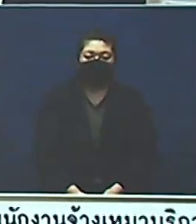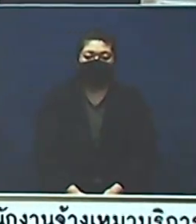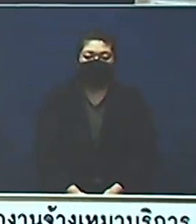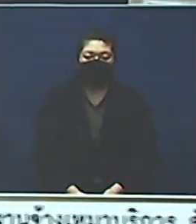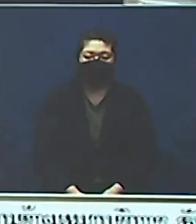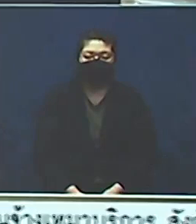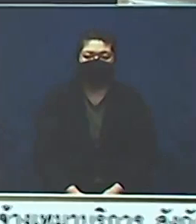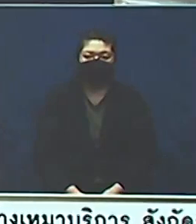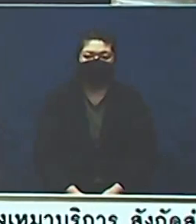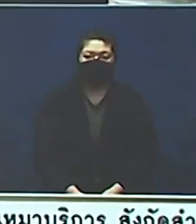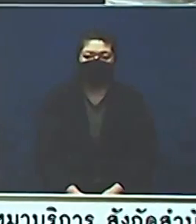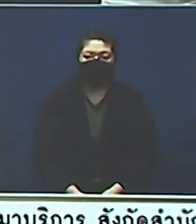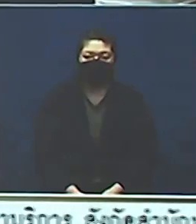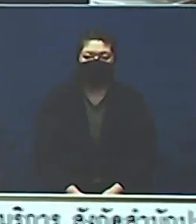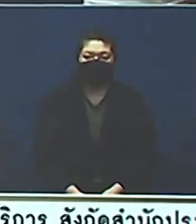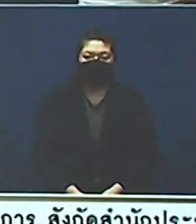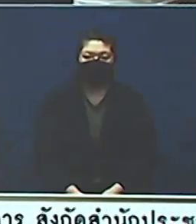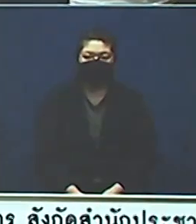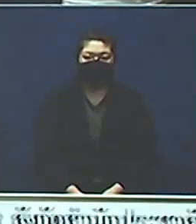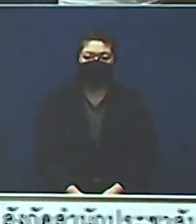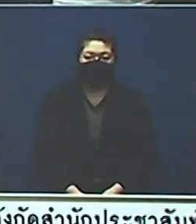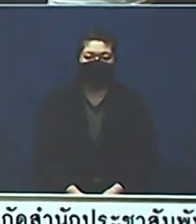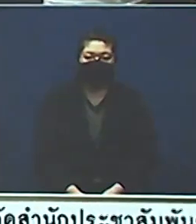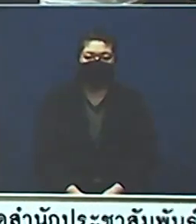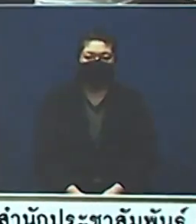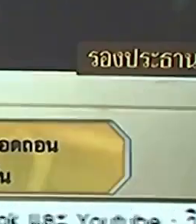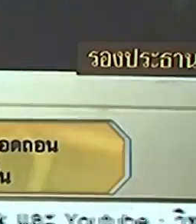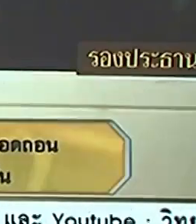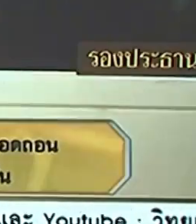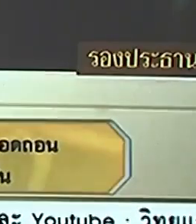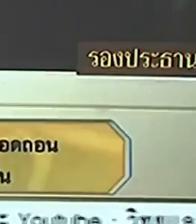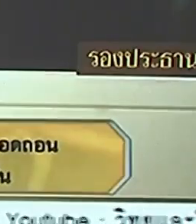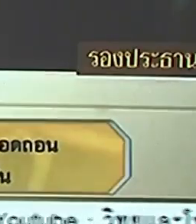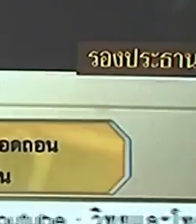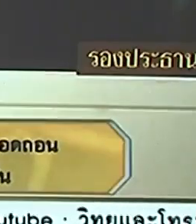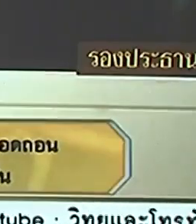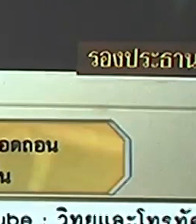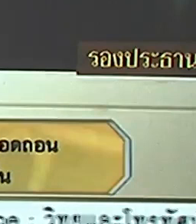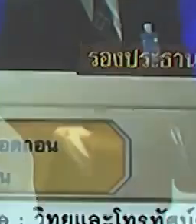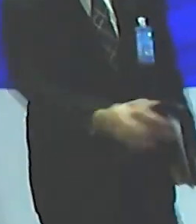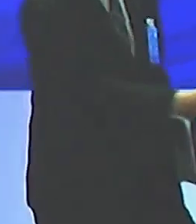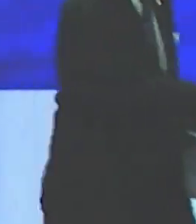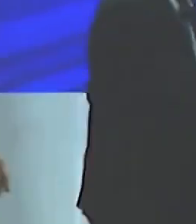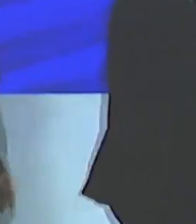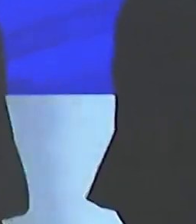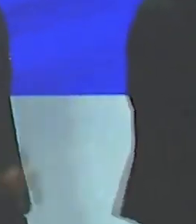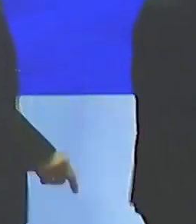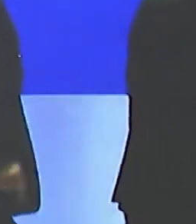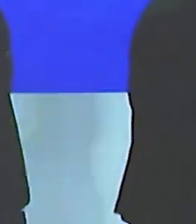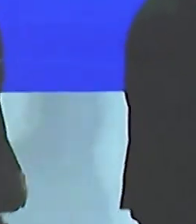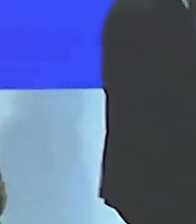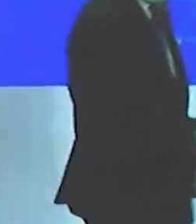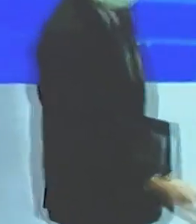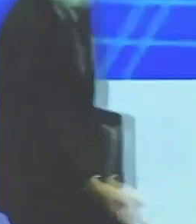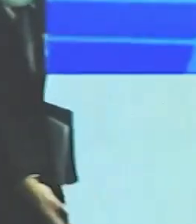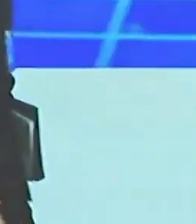จะลาออกถ้ากฎหมายกัญชาถูกคว่ำไปนะครับแต่ดูเหมือนว่าการยุบสภาน่าจะยังไม่ได้เกิดขึ้นในเร็ว